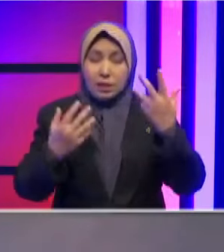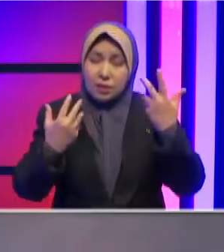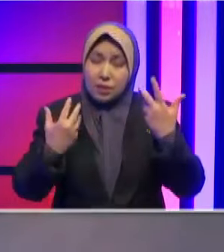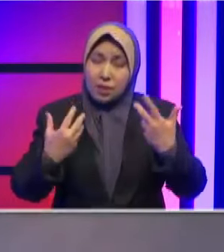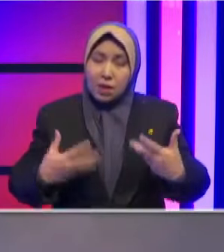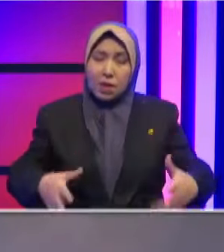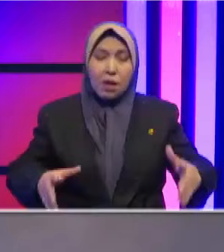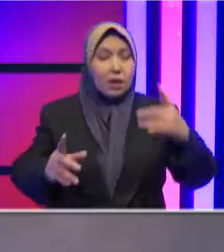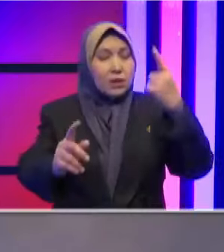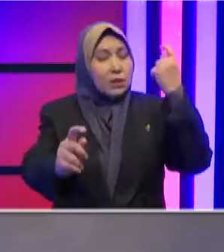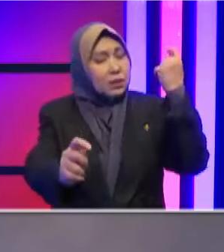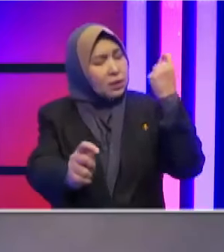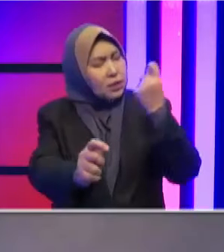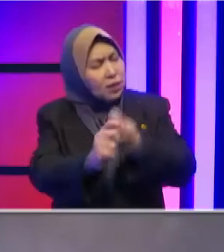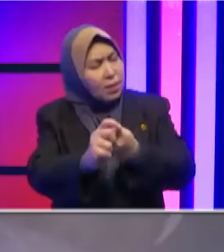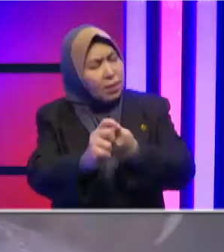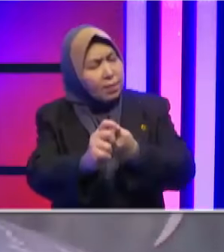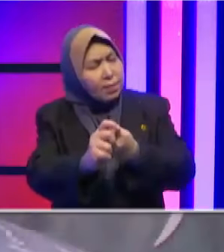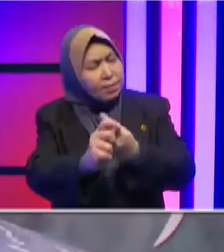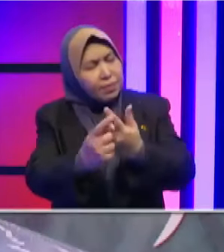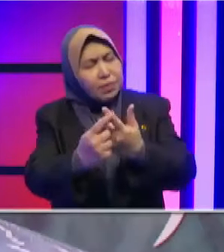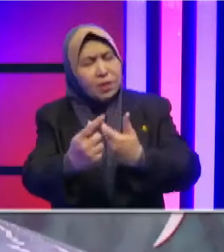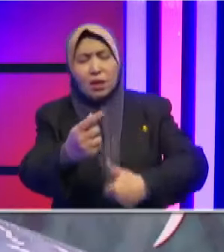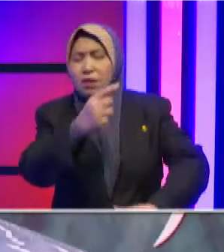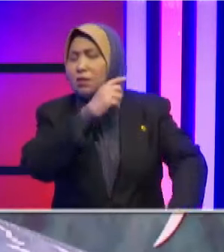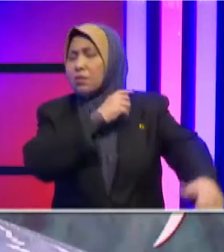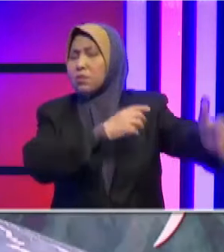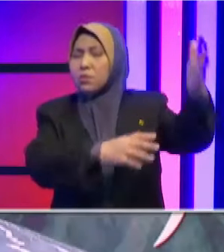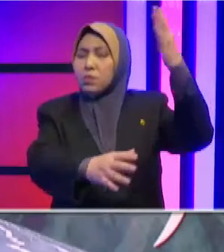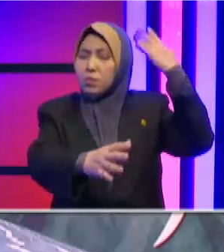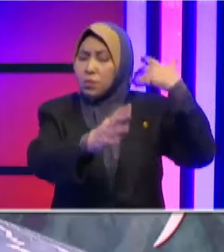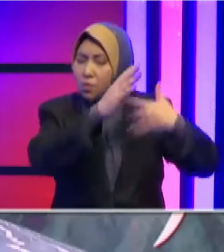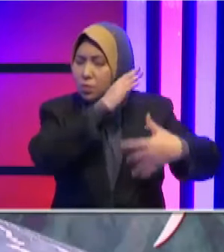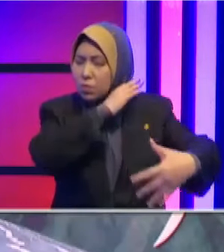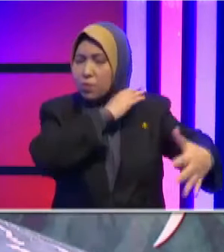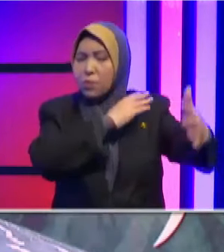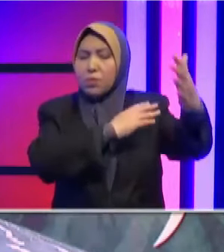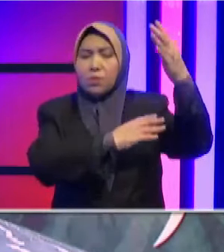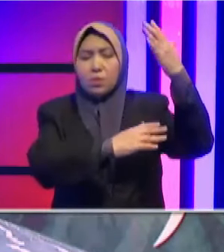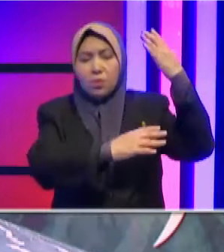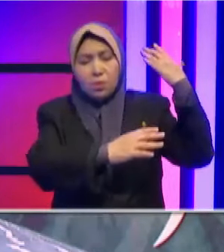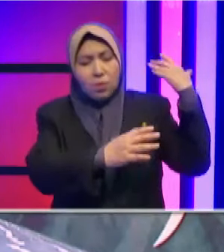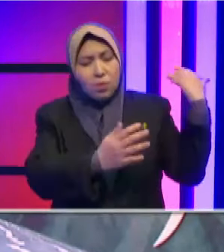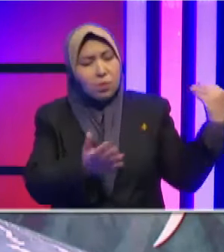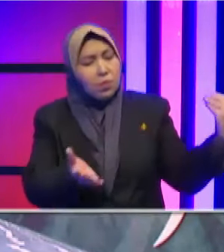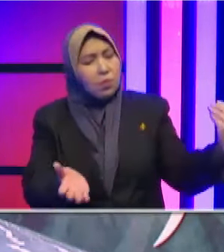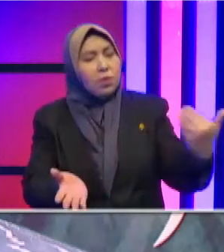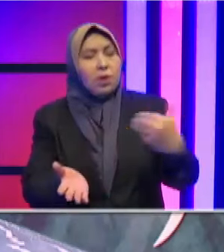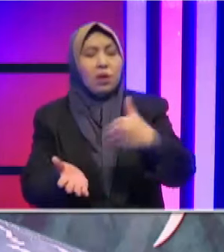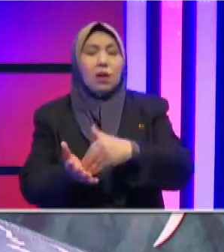innalladzina Syaikh slow mulai